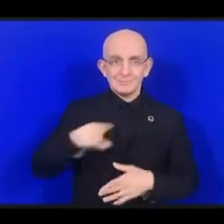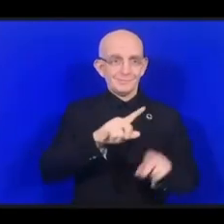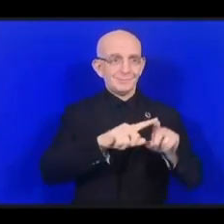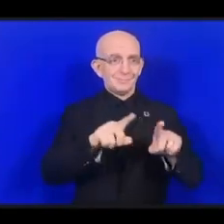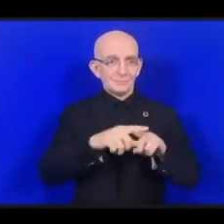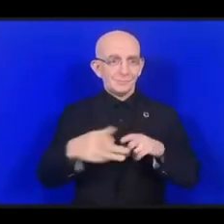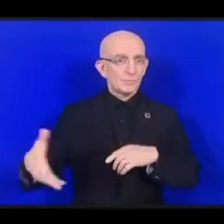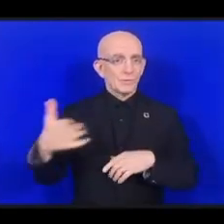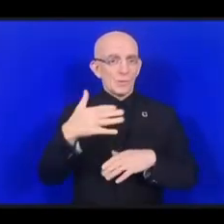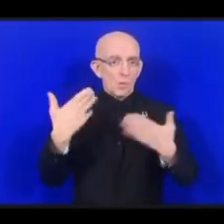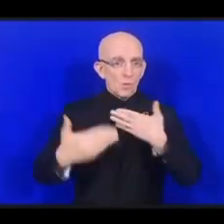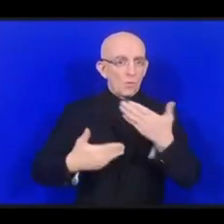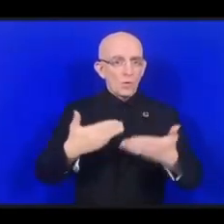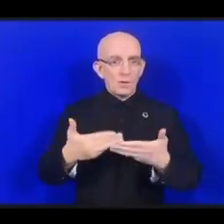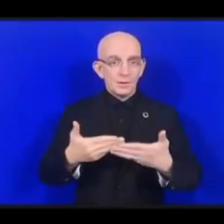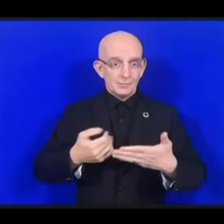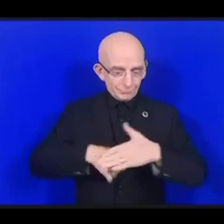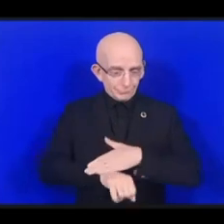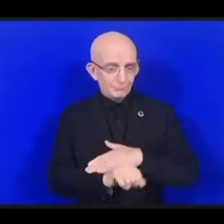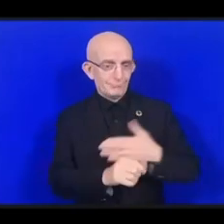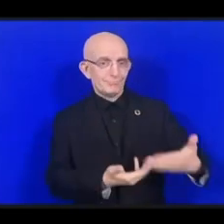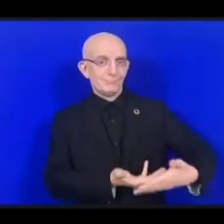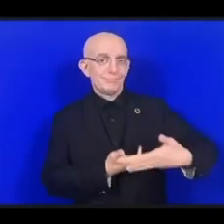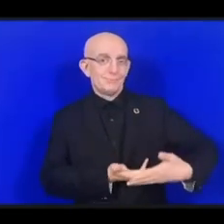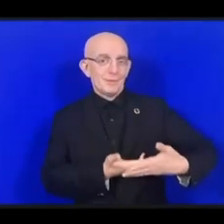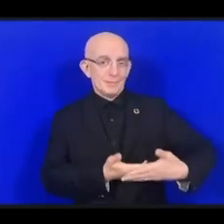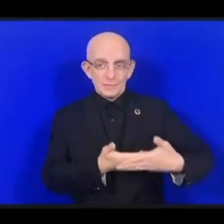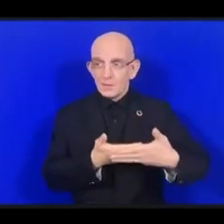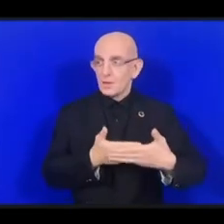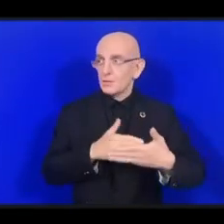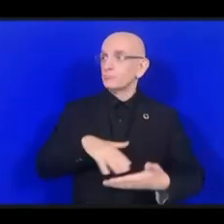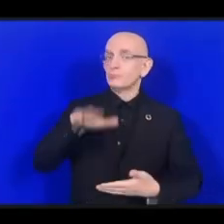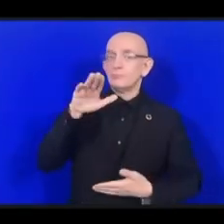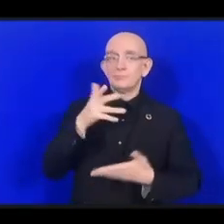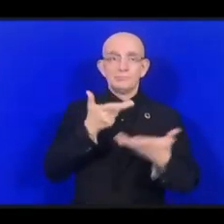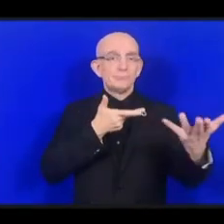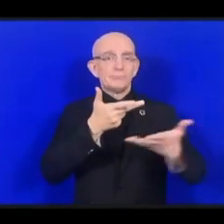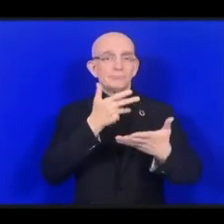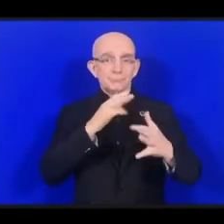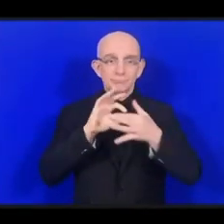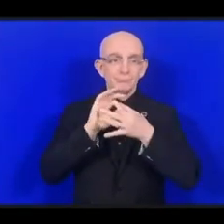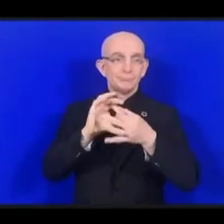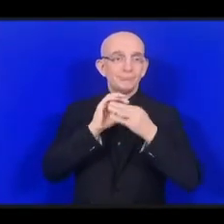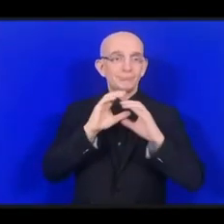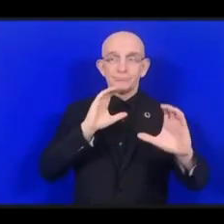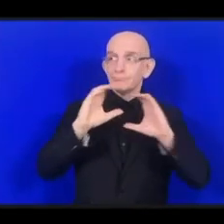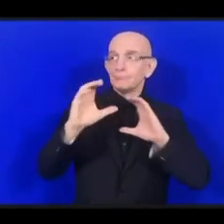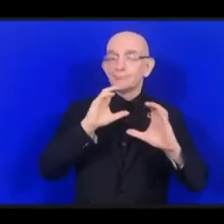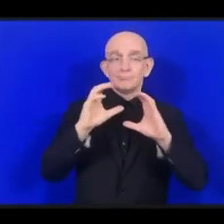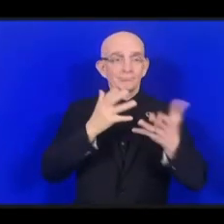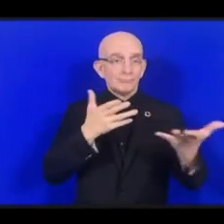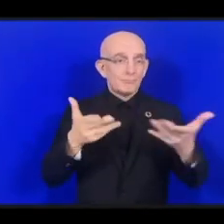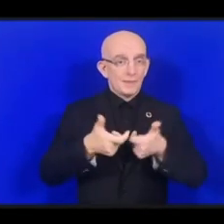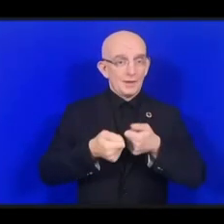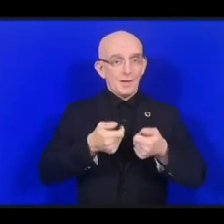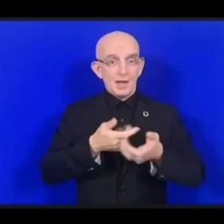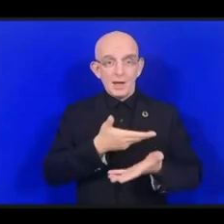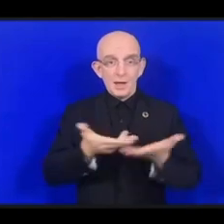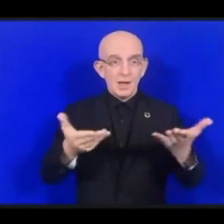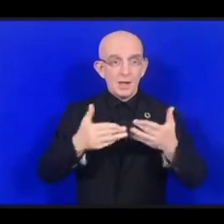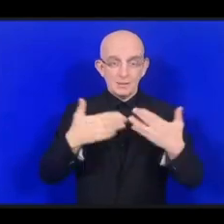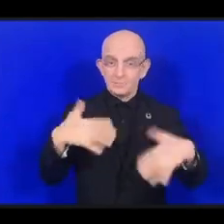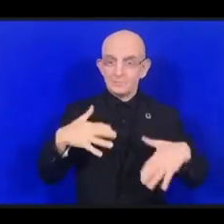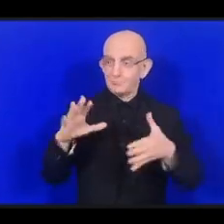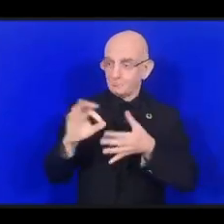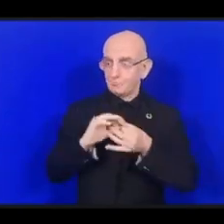depuis les premiers cris des enfants à la manière dont nous communiquons sur l'Internet cela fait partie de presque chaque aspect de nos